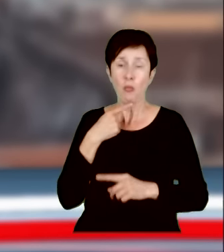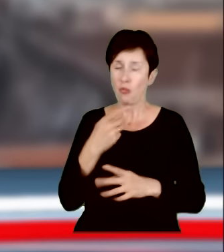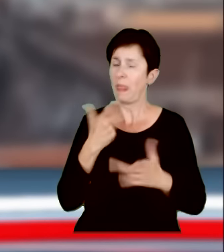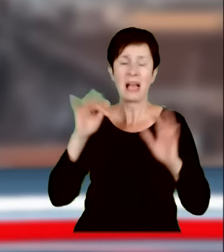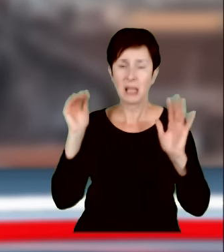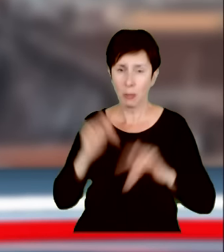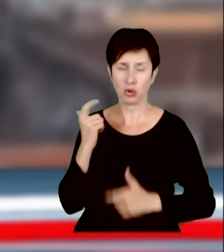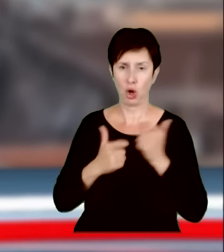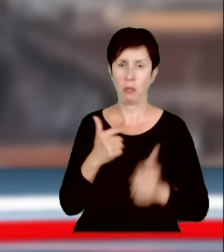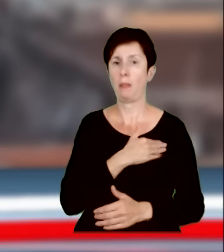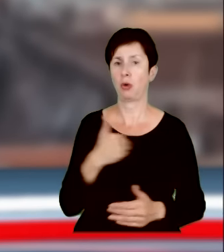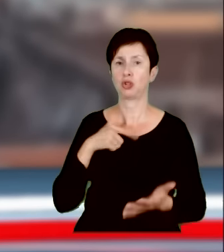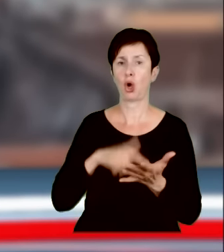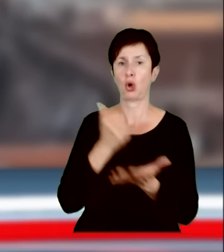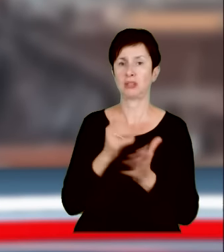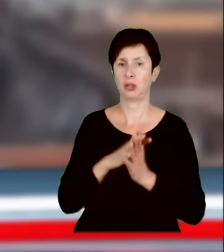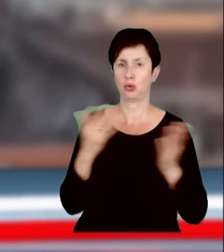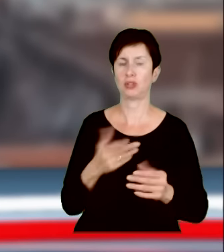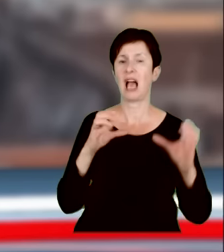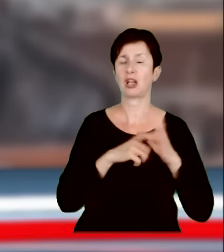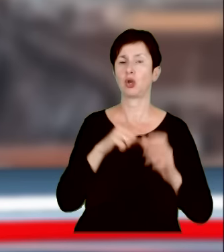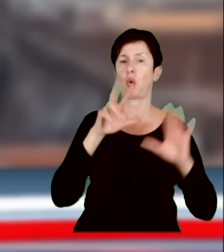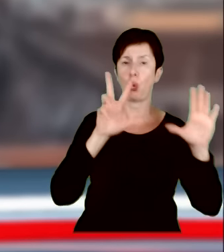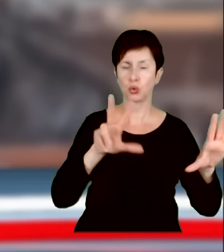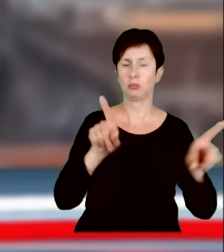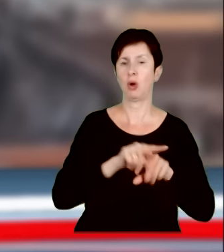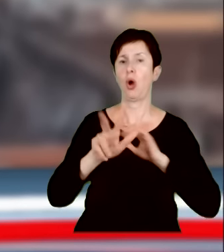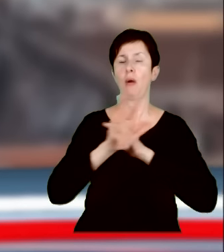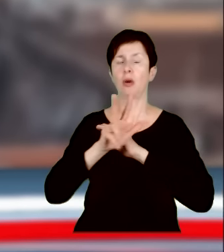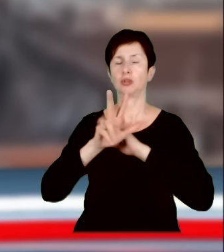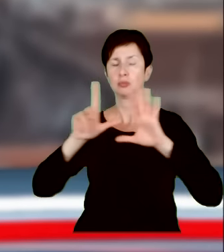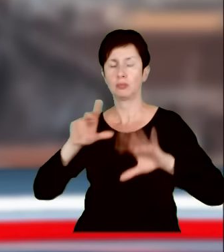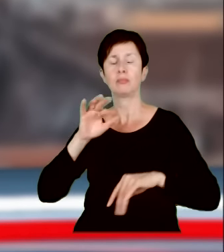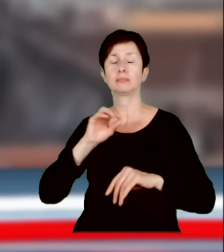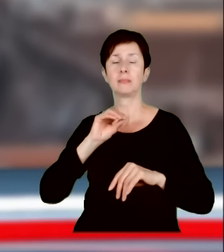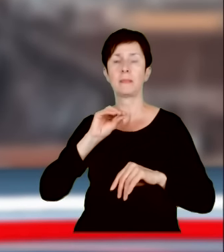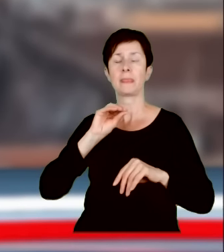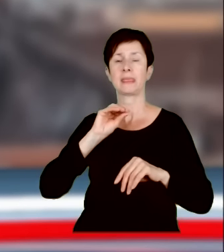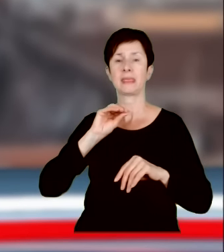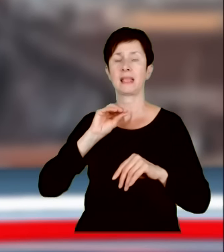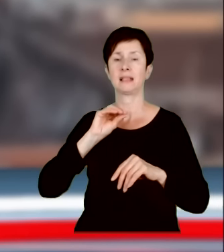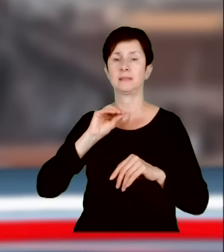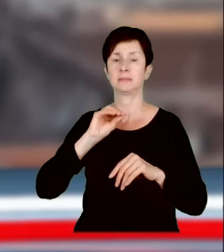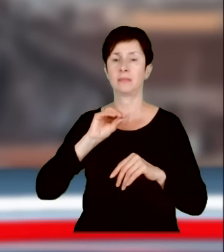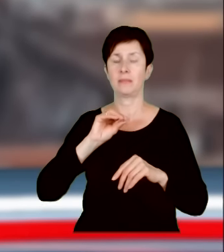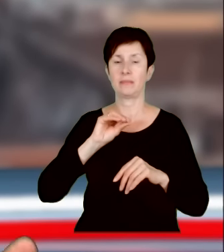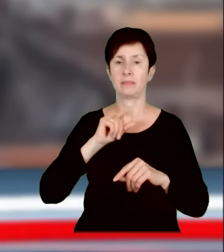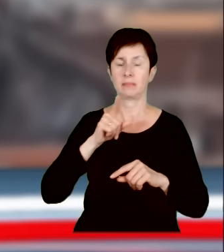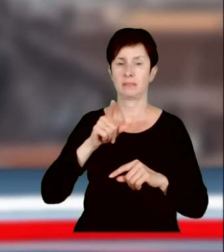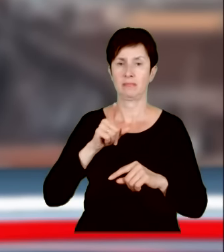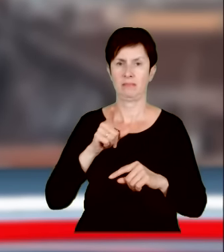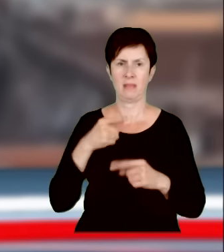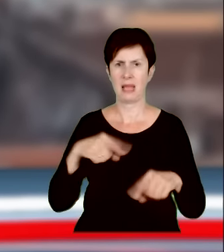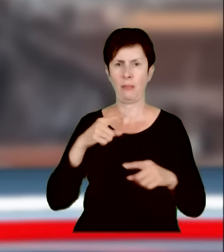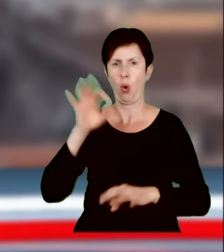konstytucja bardzo jasno mówi artykuł 8 i 87 polecam państwu zrobił to po cichu bo przecież nie było żadnej konferencji